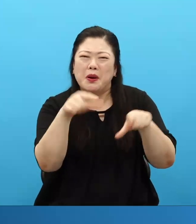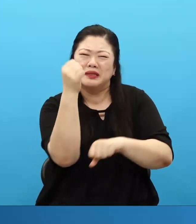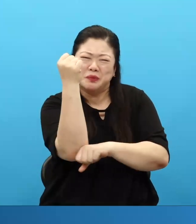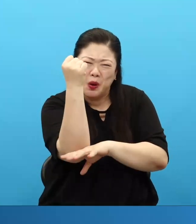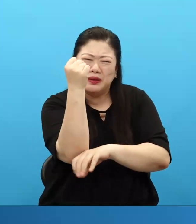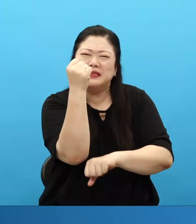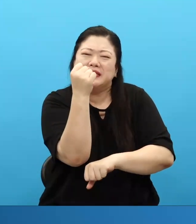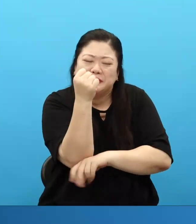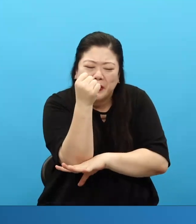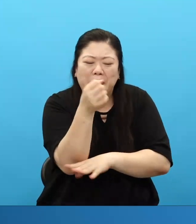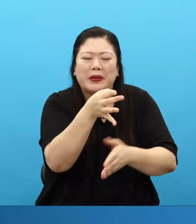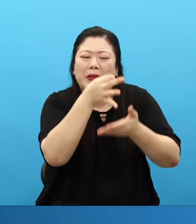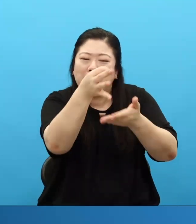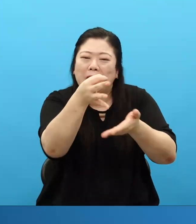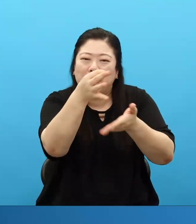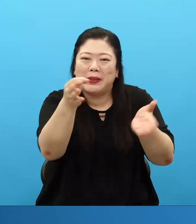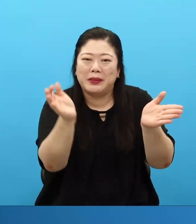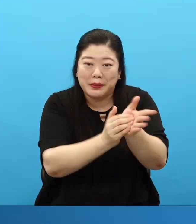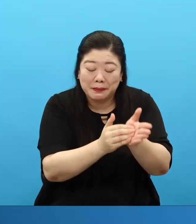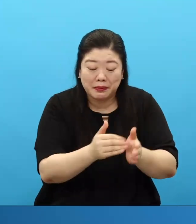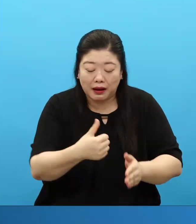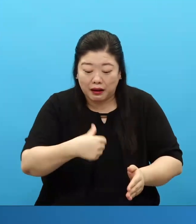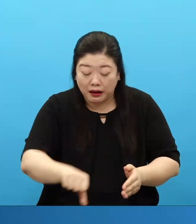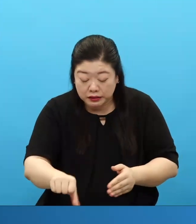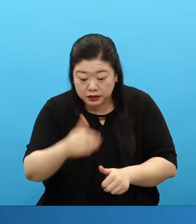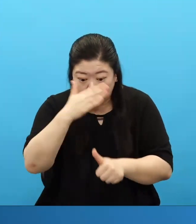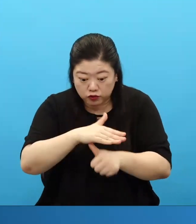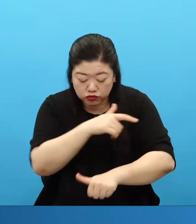He 거예요. began to change the entire church.